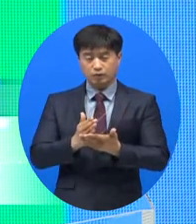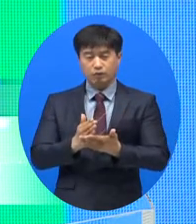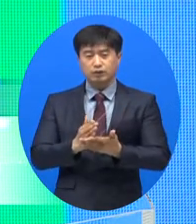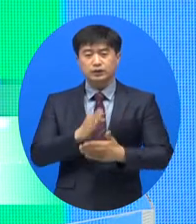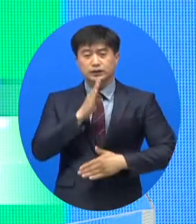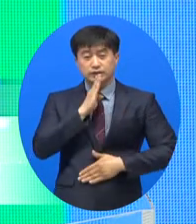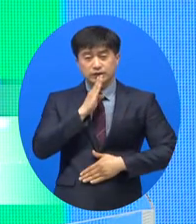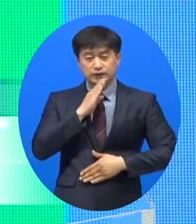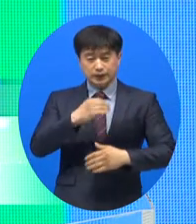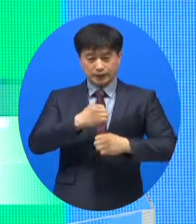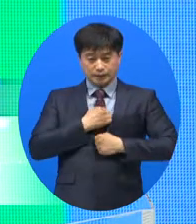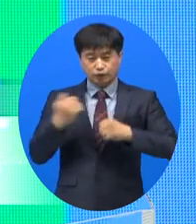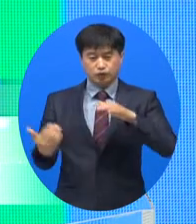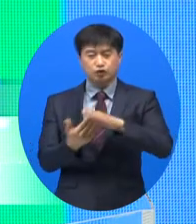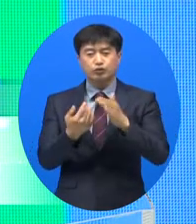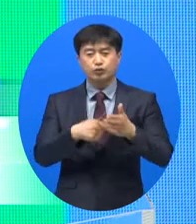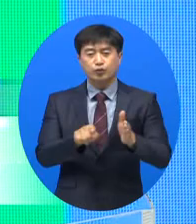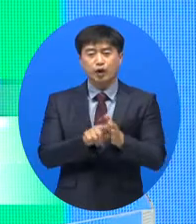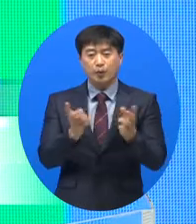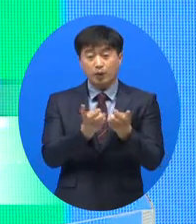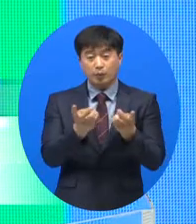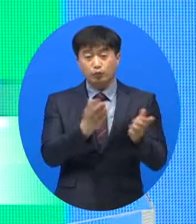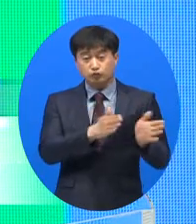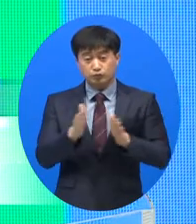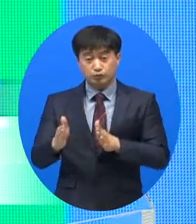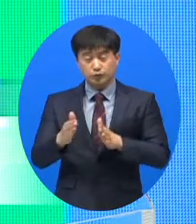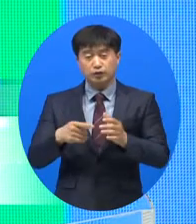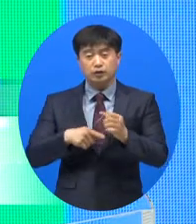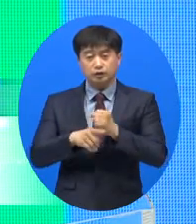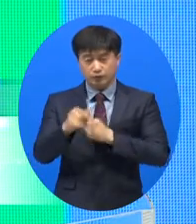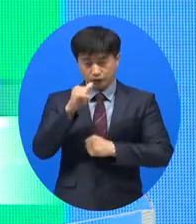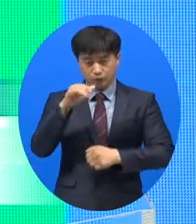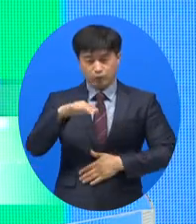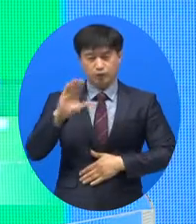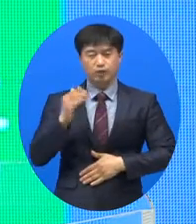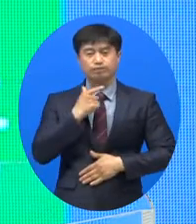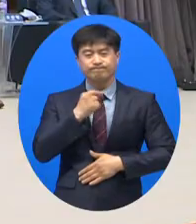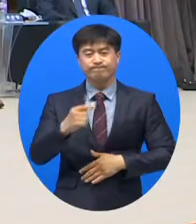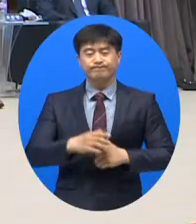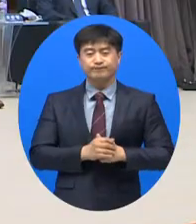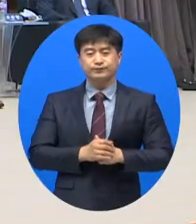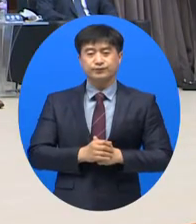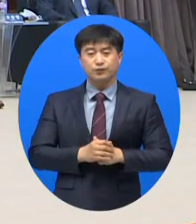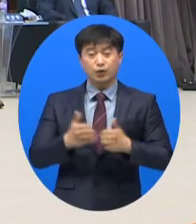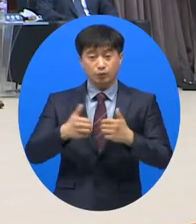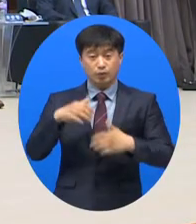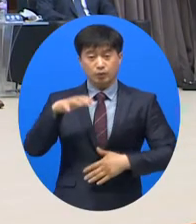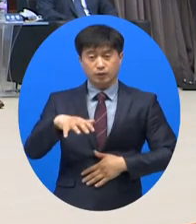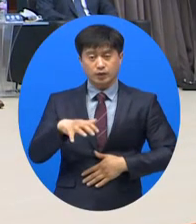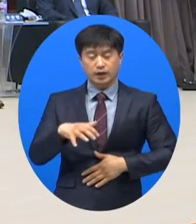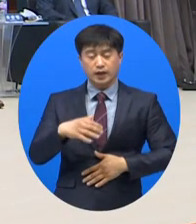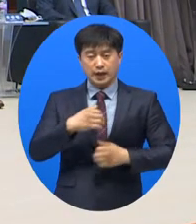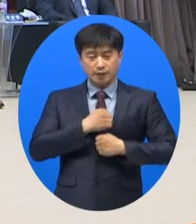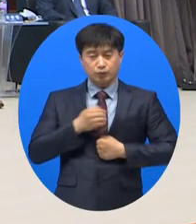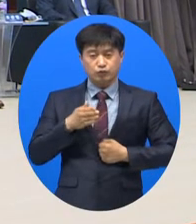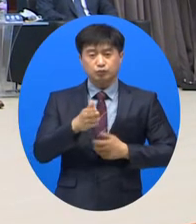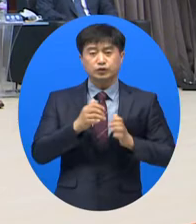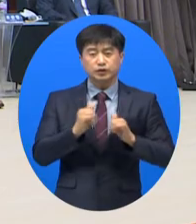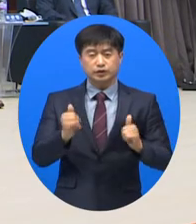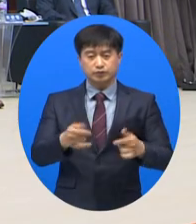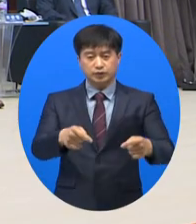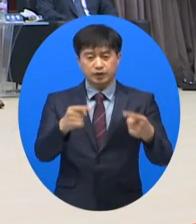진정한 안보 를 실행하기 위한 방안을 마련하는 뜻 깊은 자리가 되길 원합니다 포럼에서는 안보 분야